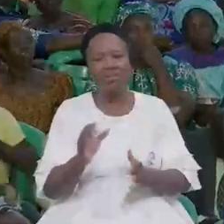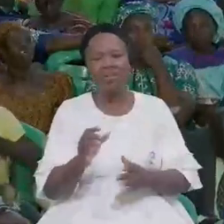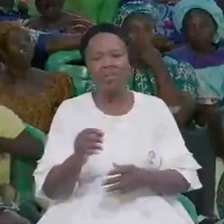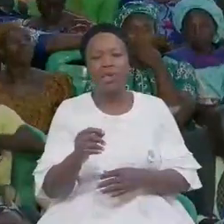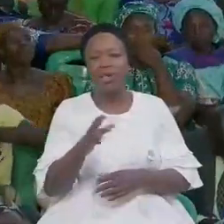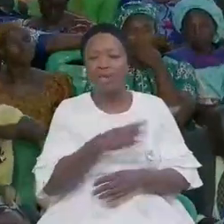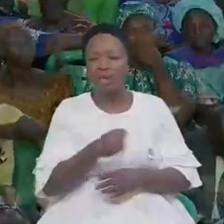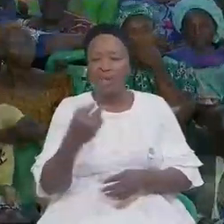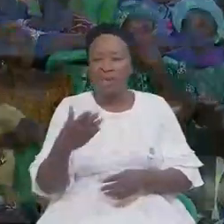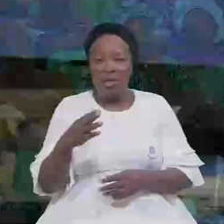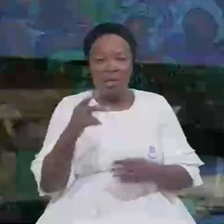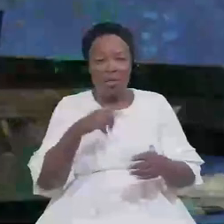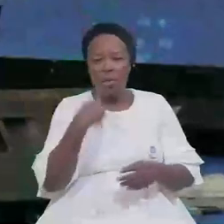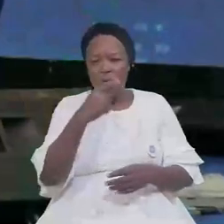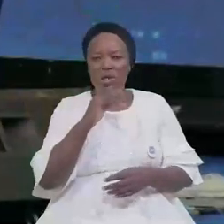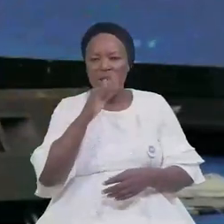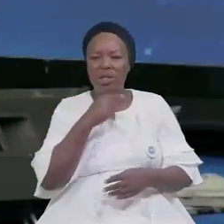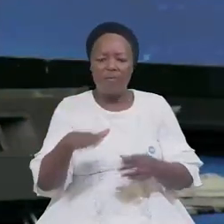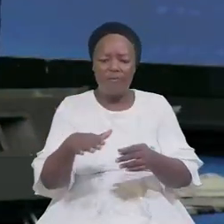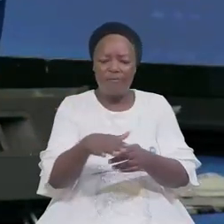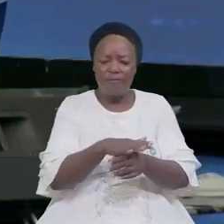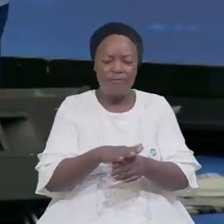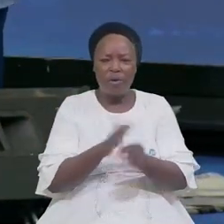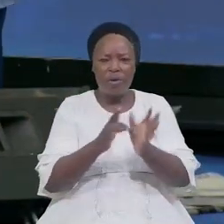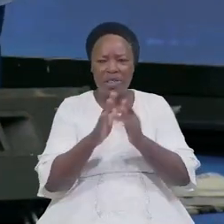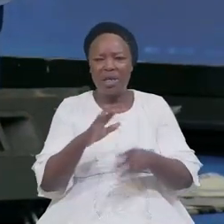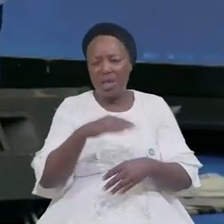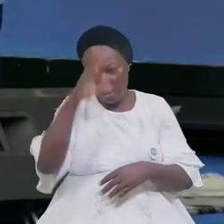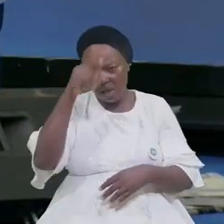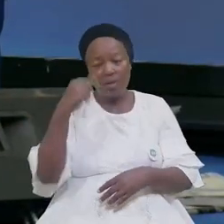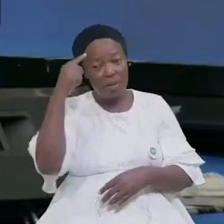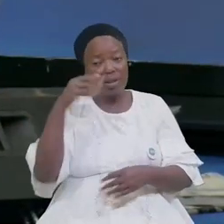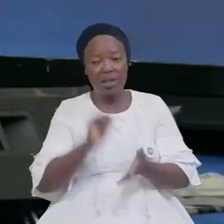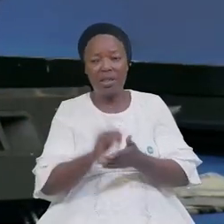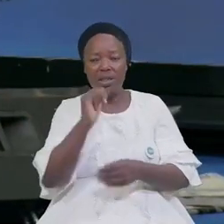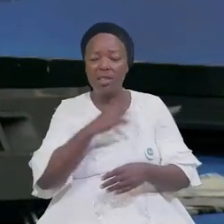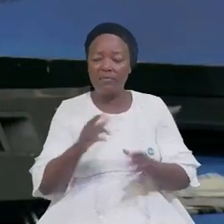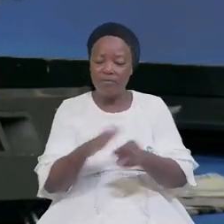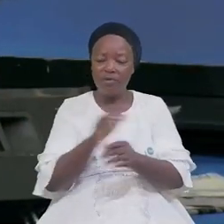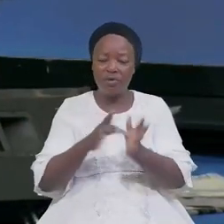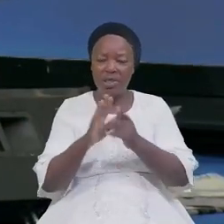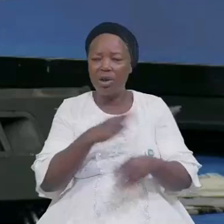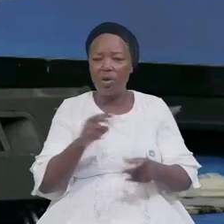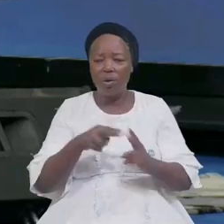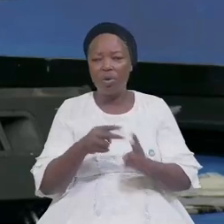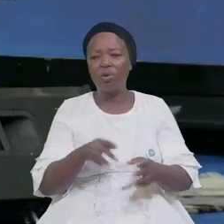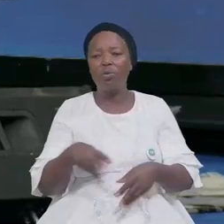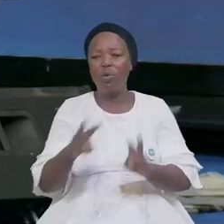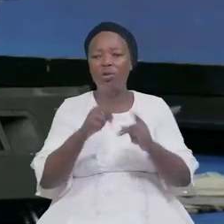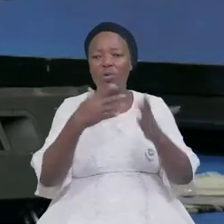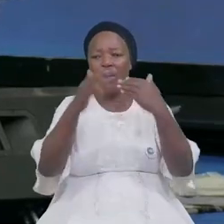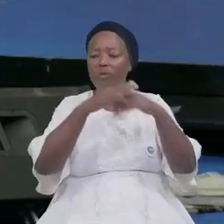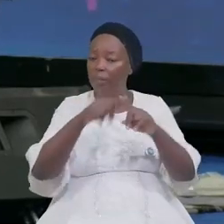Alors, on croit que c'est, il se croit être un chrétien entier en route pour le ciel. Mais le ciel dit, mais il n'est pas encore